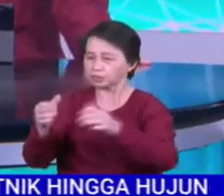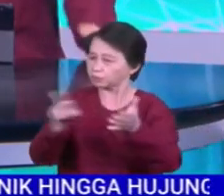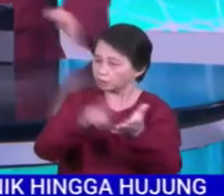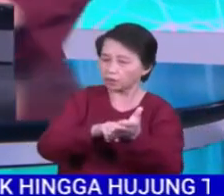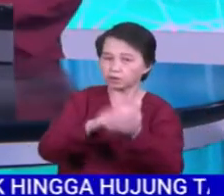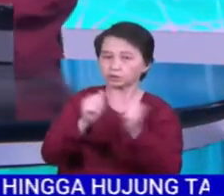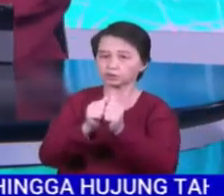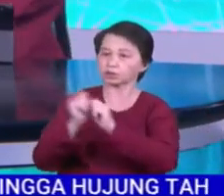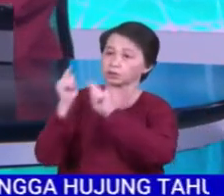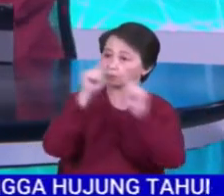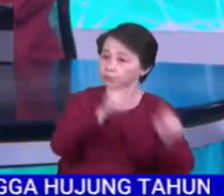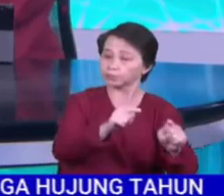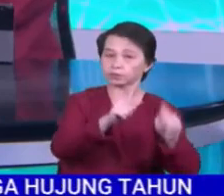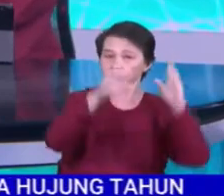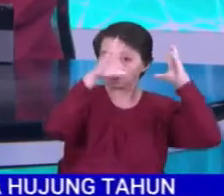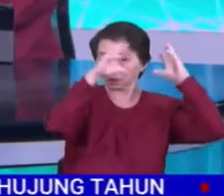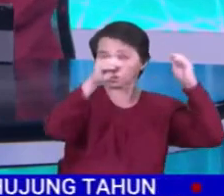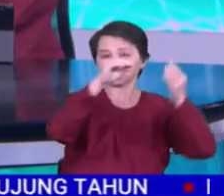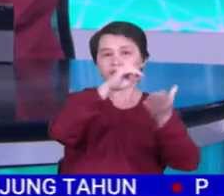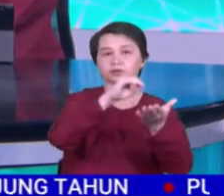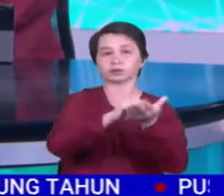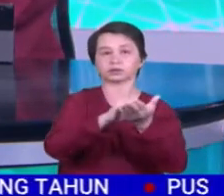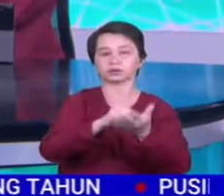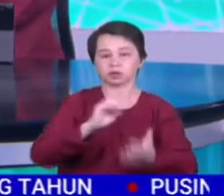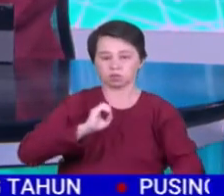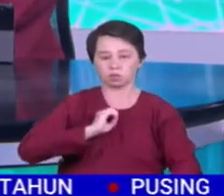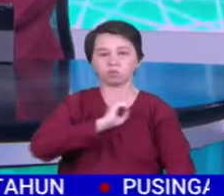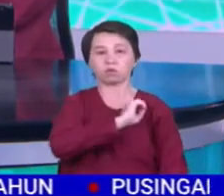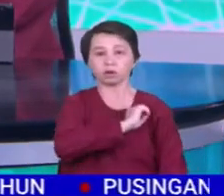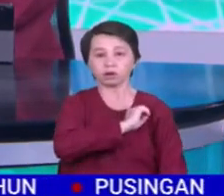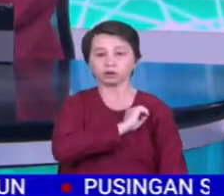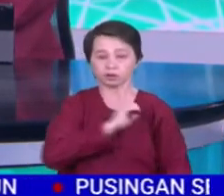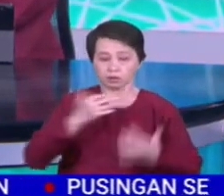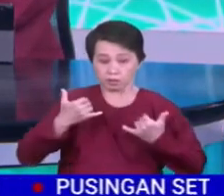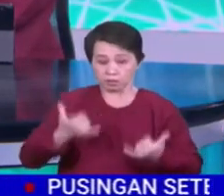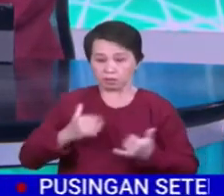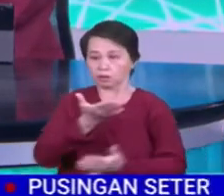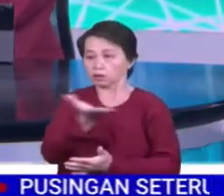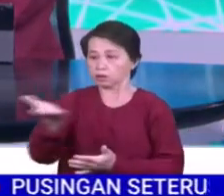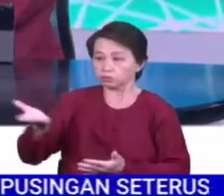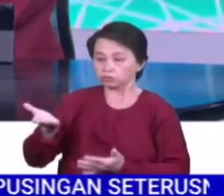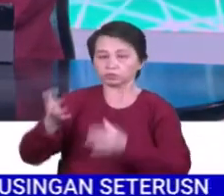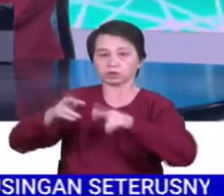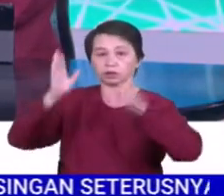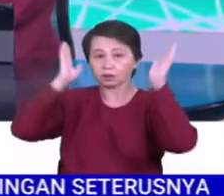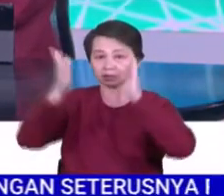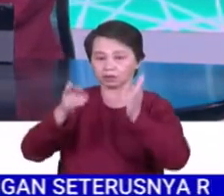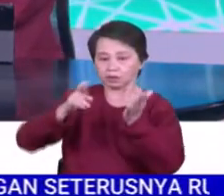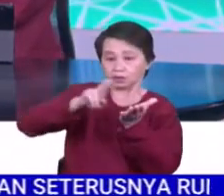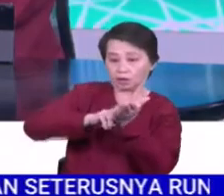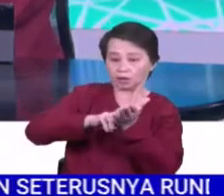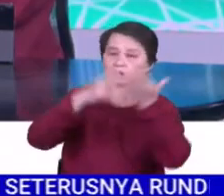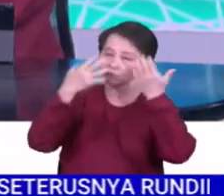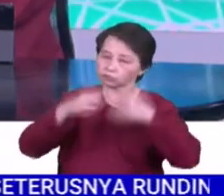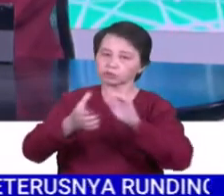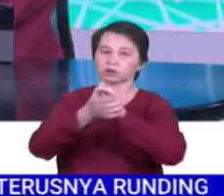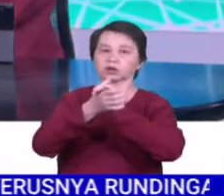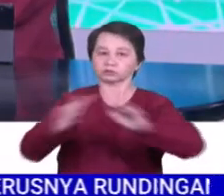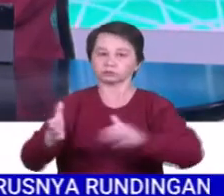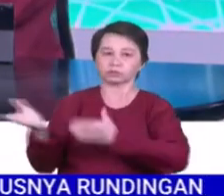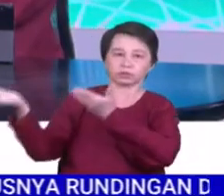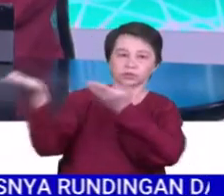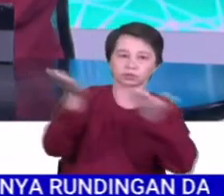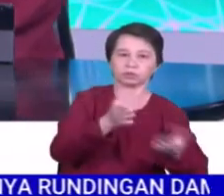dengan pejabat kedutaan besar Malaysia di Warsaw, Poland. Dan setakat ini, semua rakyat Malaysia yang berdaftar telah selamat